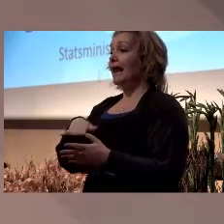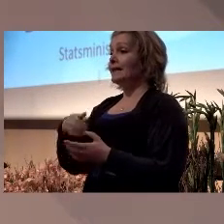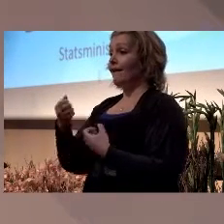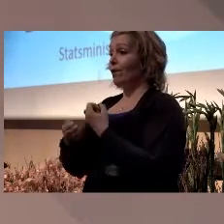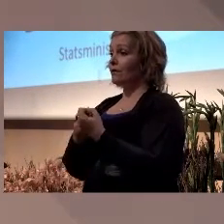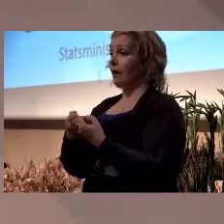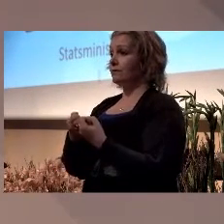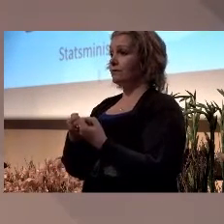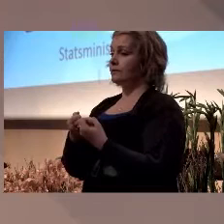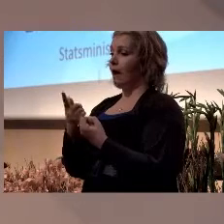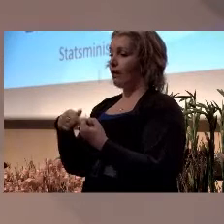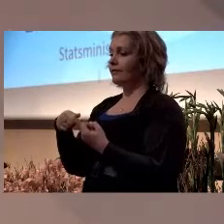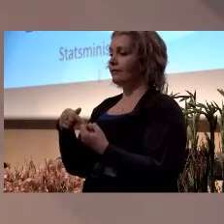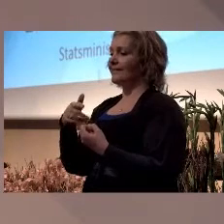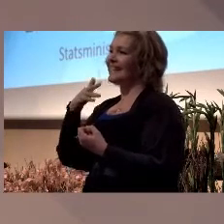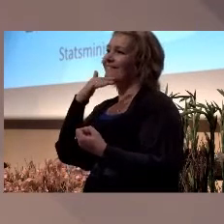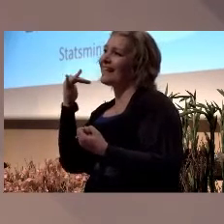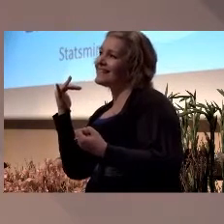helseforetakene gjennomfører